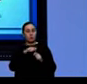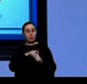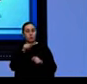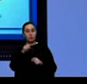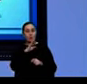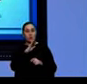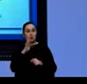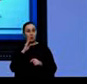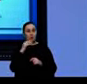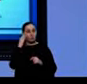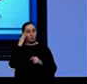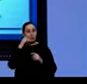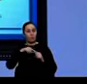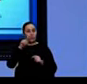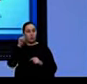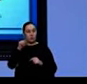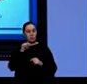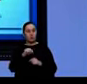метр, бұл ананың бойы.